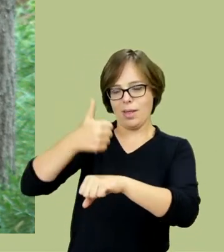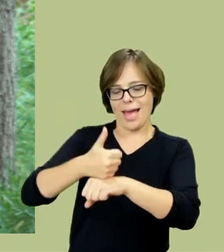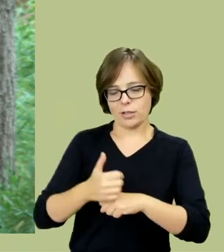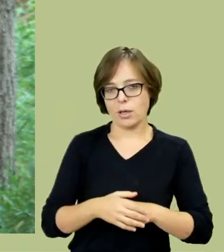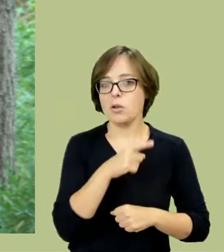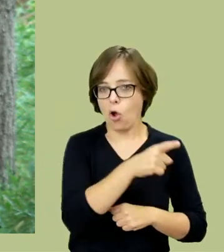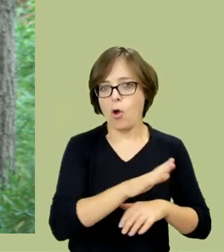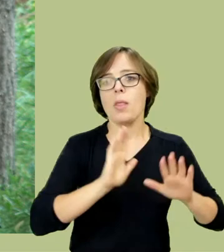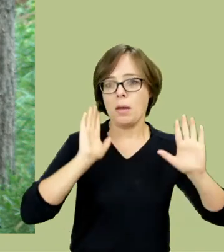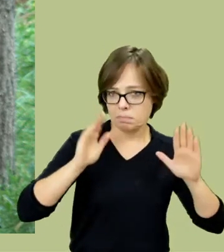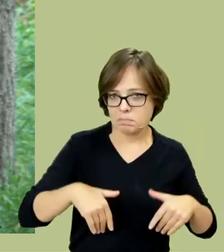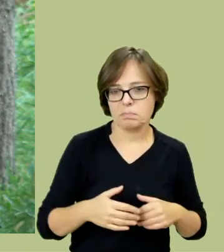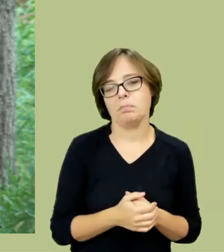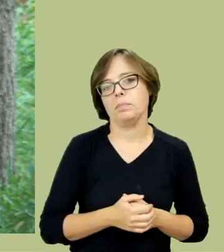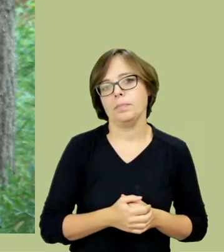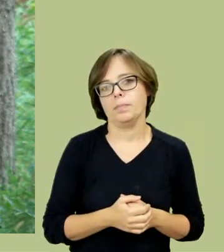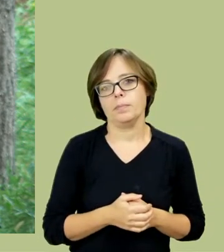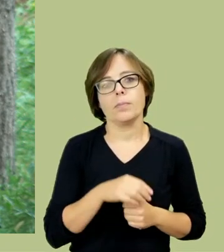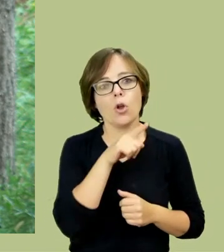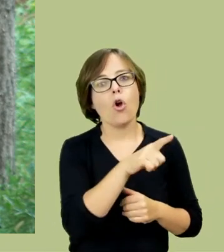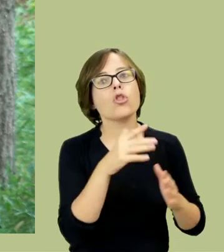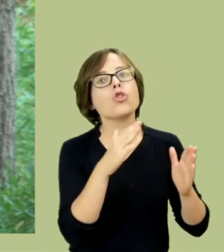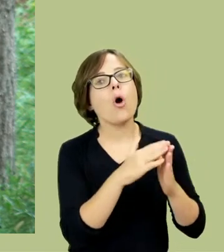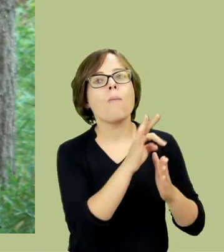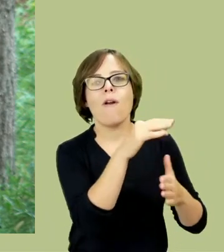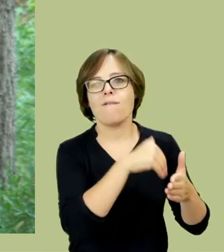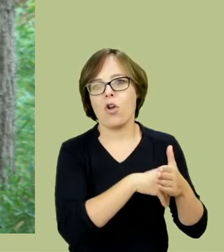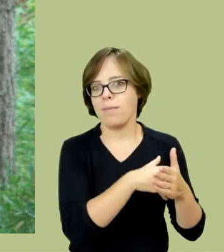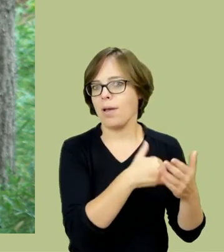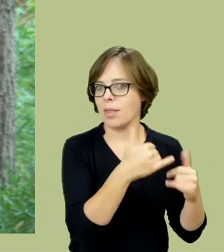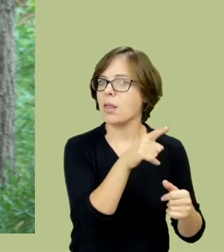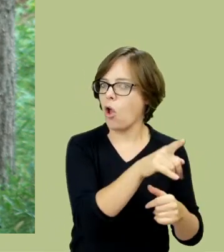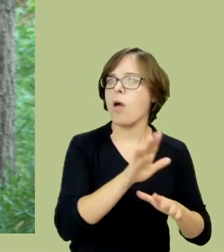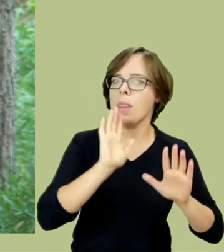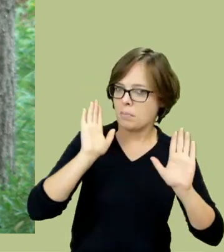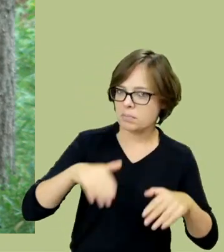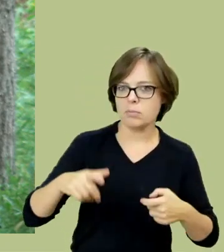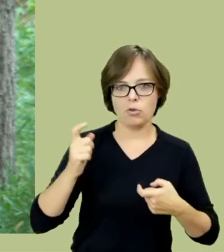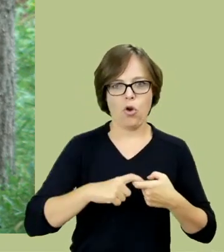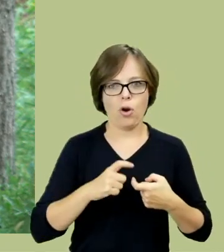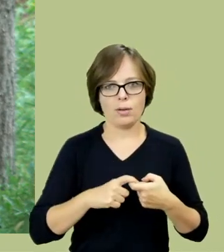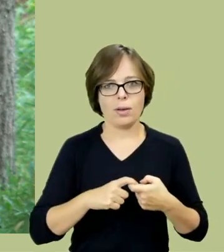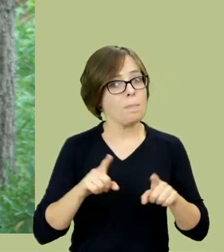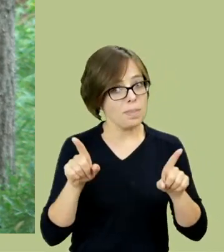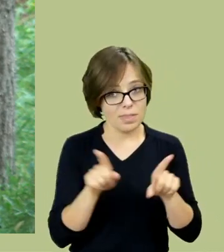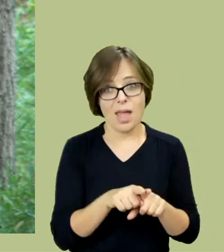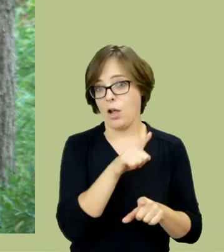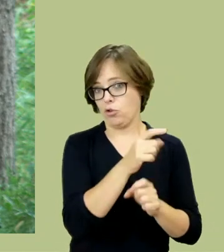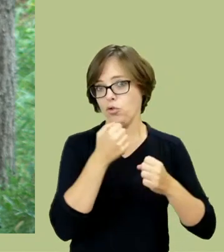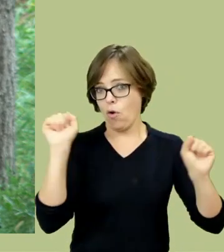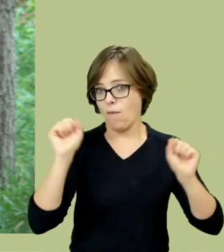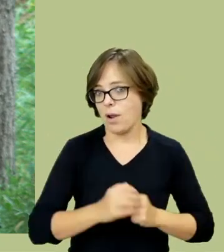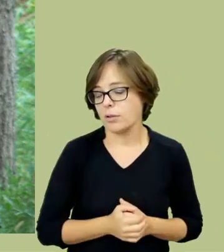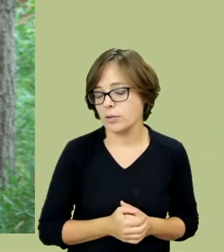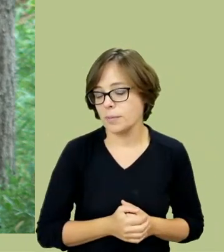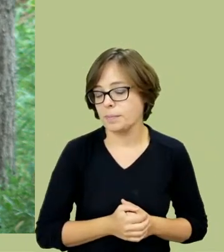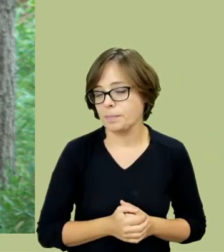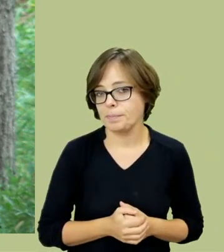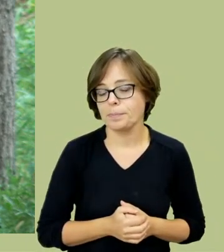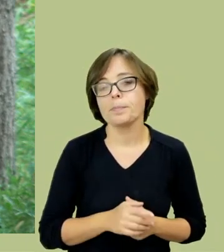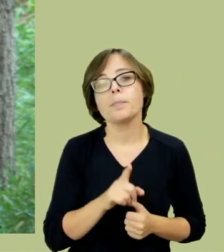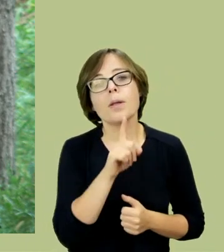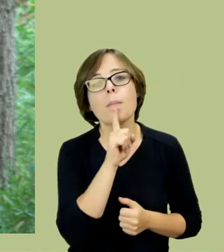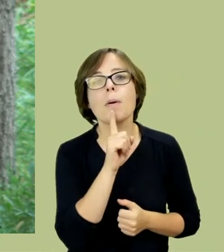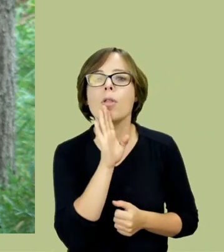przy wychowaniu, jakie wyniosła z domu, to był naprawdę także akt odwagi. Prawdopodobnie w tym